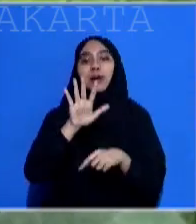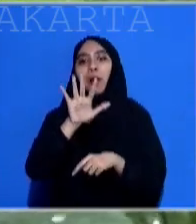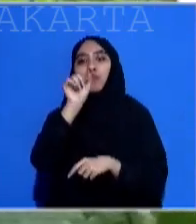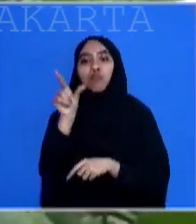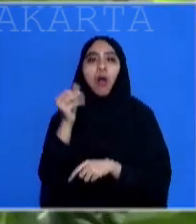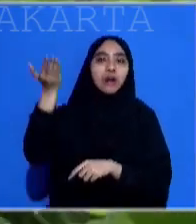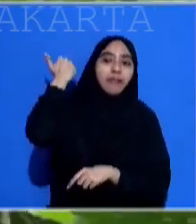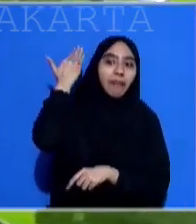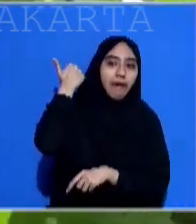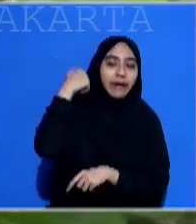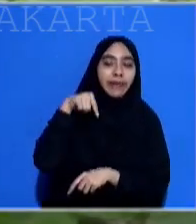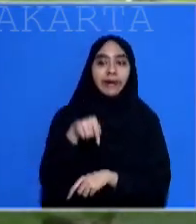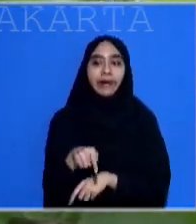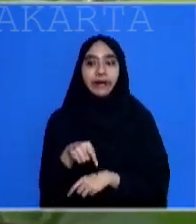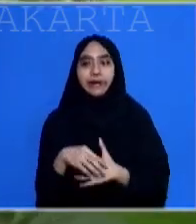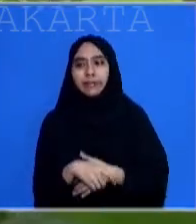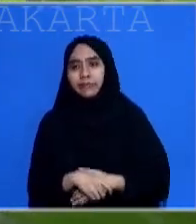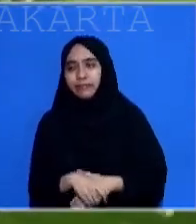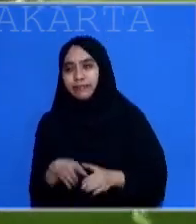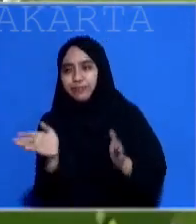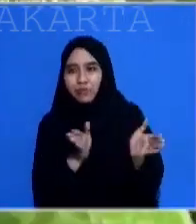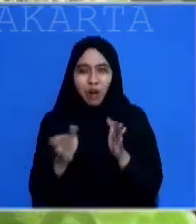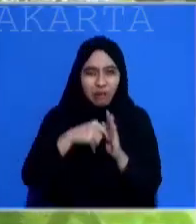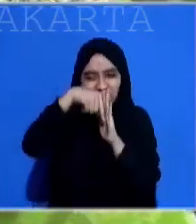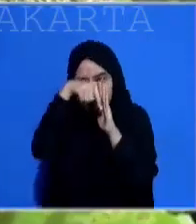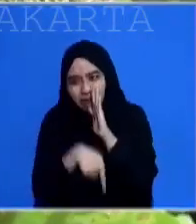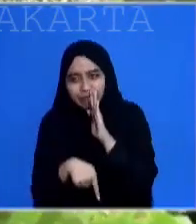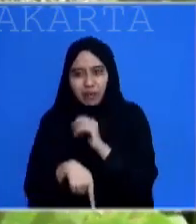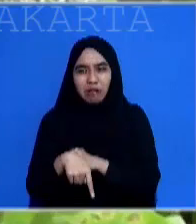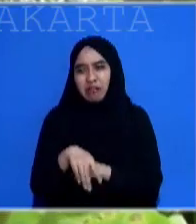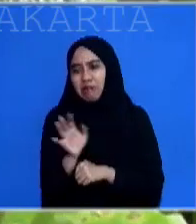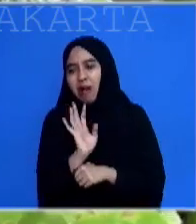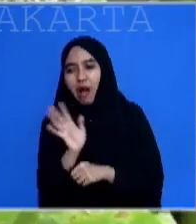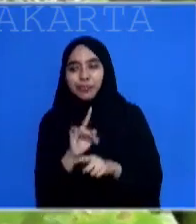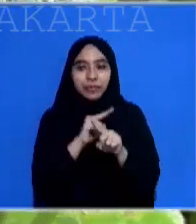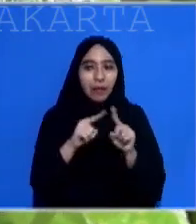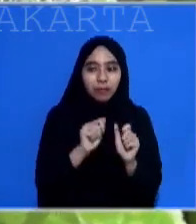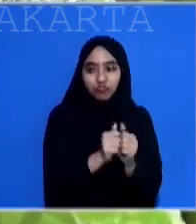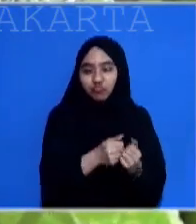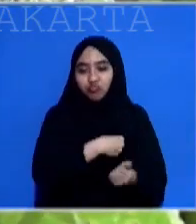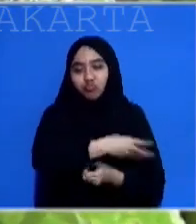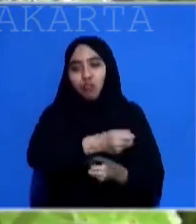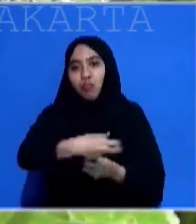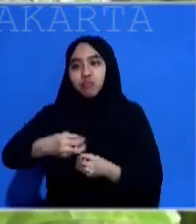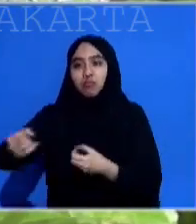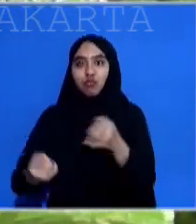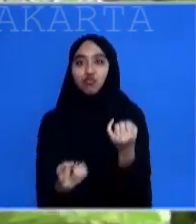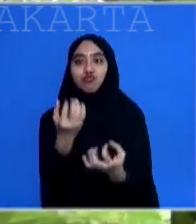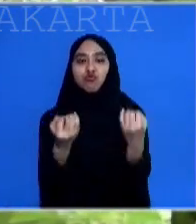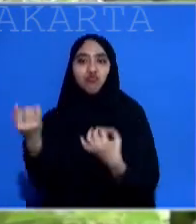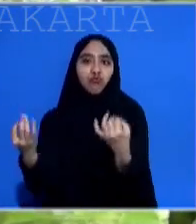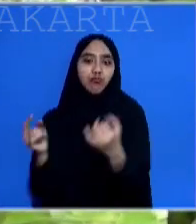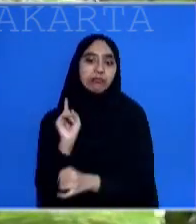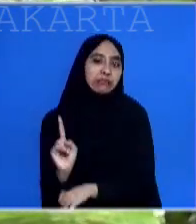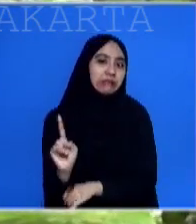menika mboten betaken cara pangrimatan ingkang mirunggan dipun caraken kemawon sampun saged tuwuh kanthi subur. Sinaosa mekaten